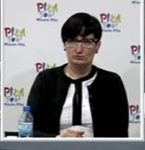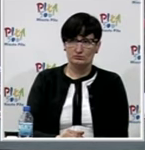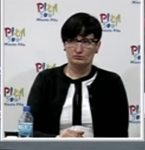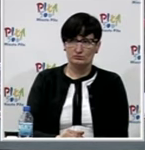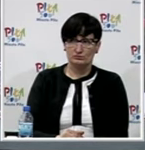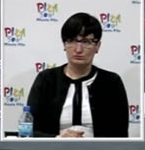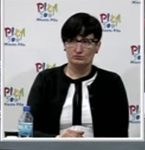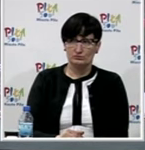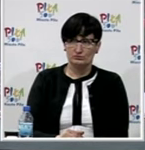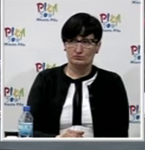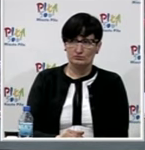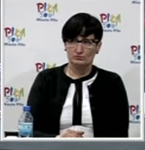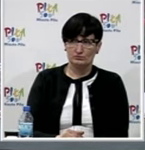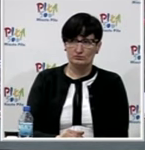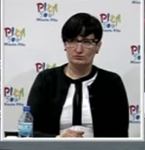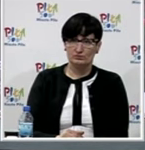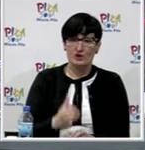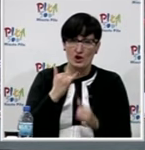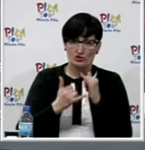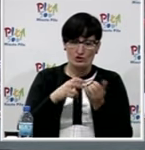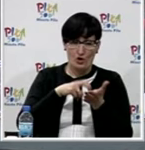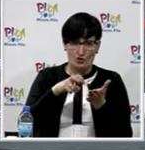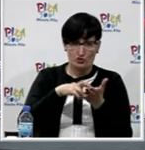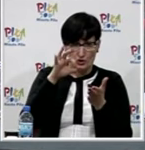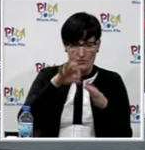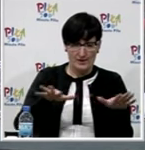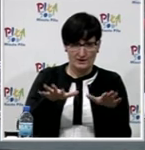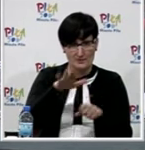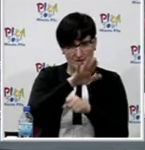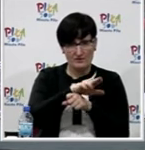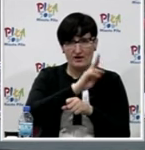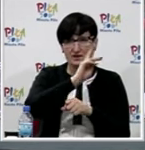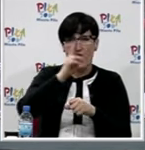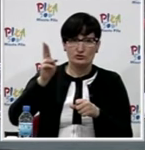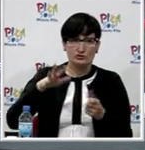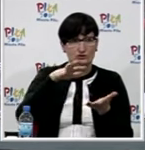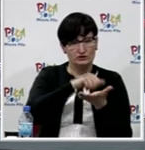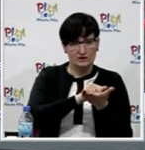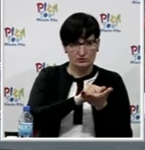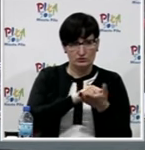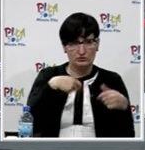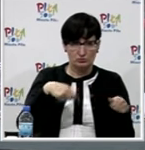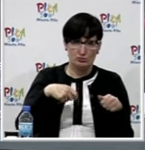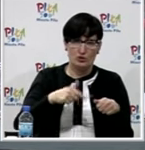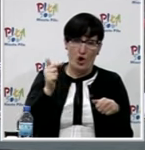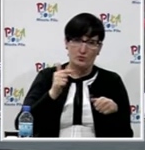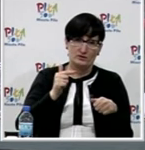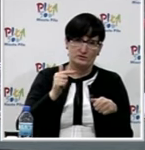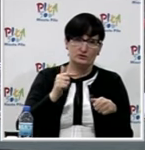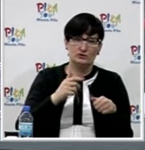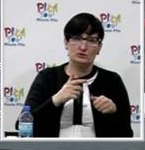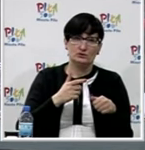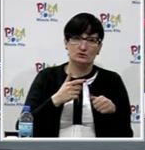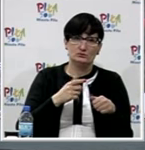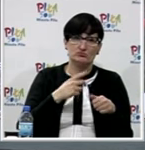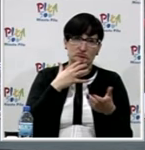Jeżeli chodzi o miejsca parkingowe, każdy inwestor ma obowiązek zapewnienia miejsc parkingowych na swojej posesji. W tym przypadku